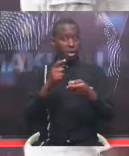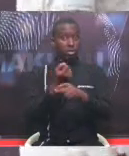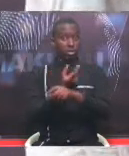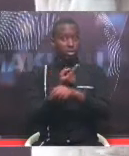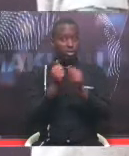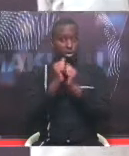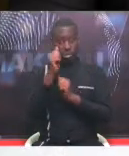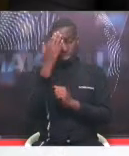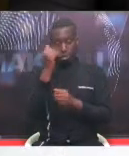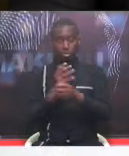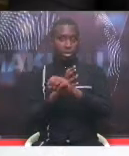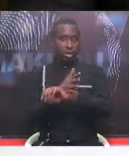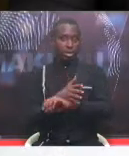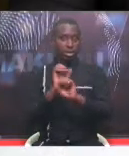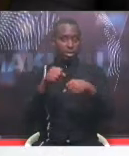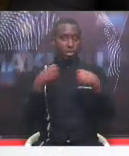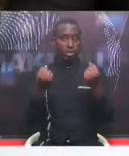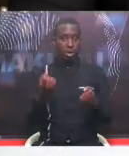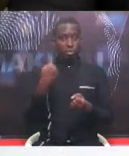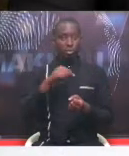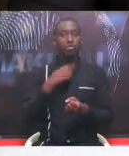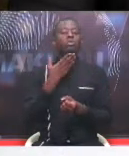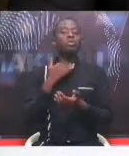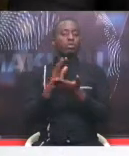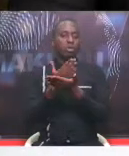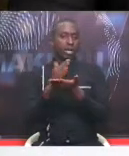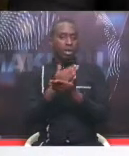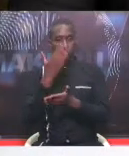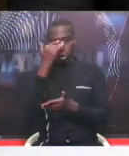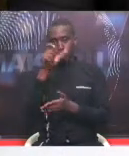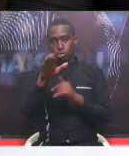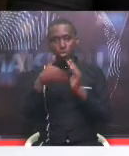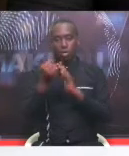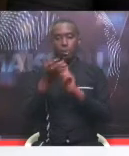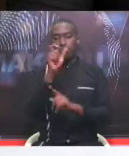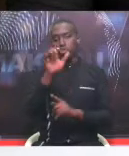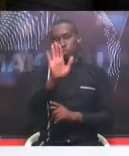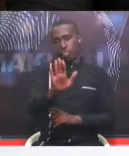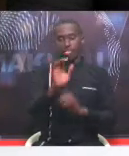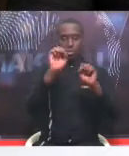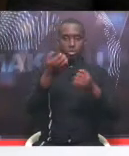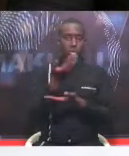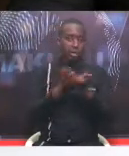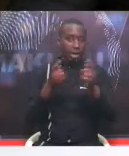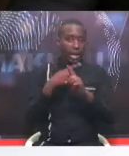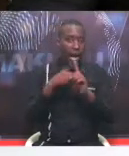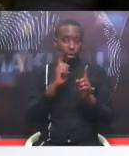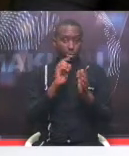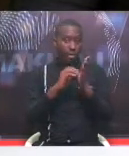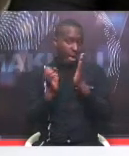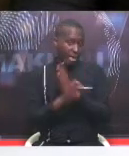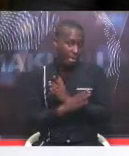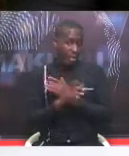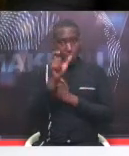kuko turamutse tuyirengeje ntabwo byashoboka kandi tuba dushaka gusaranganya kugira ngo buri wese abashe kubona uwe babashe kuganira ariko bidakwiyeho